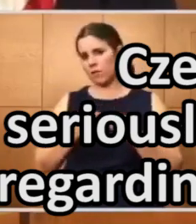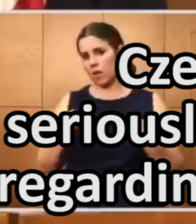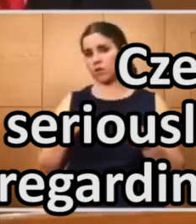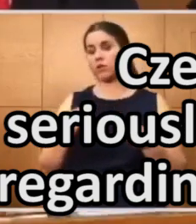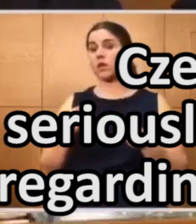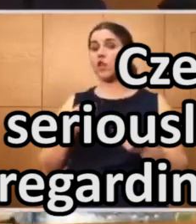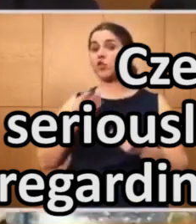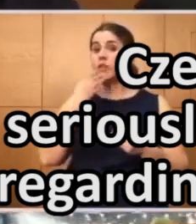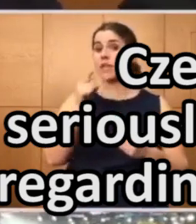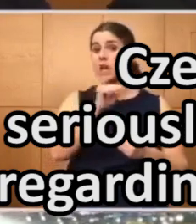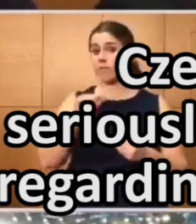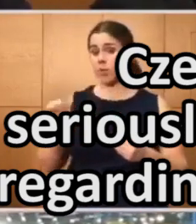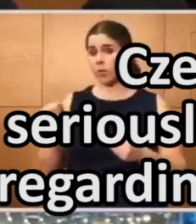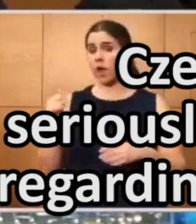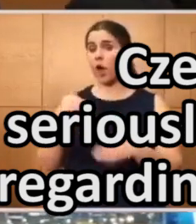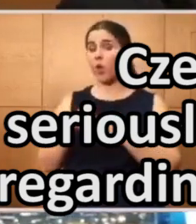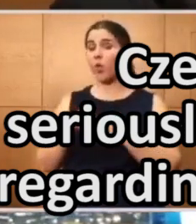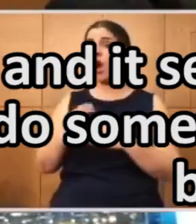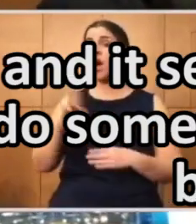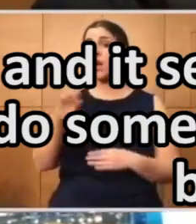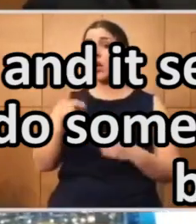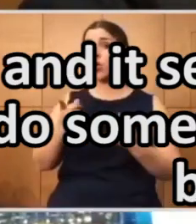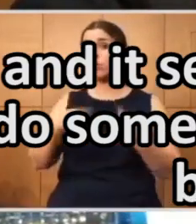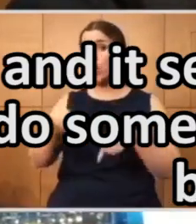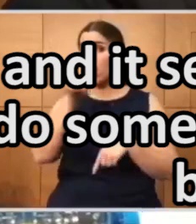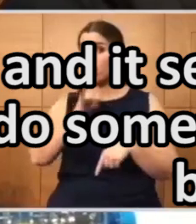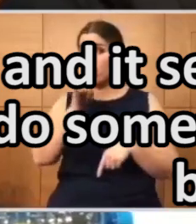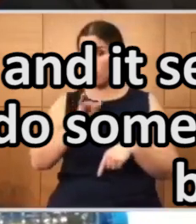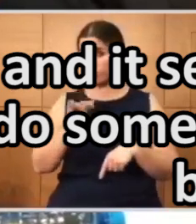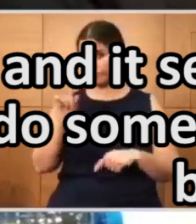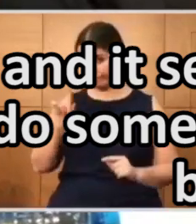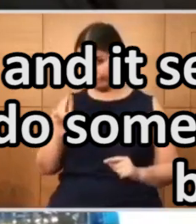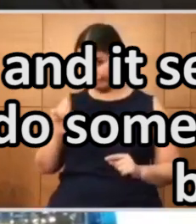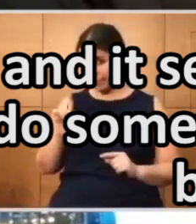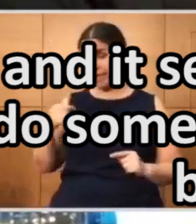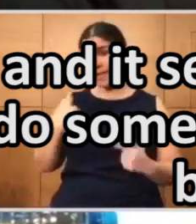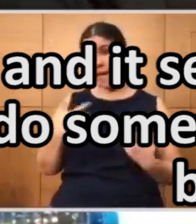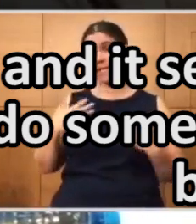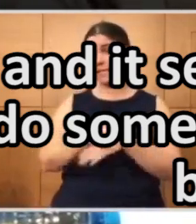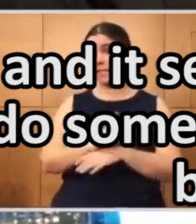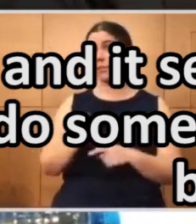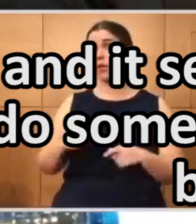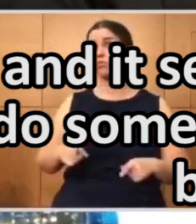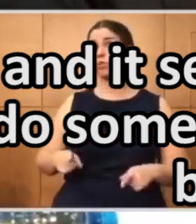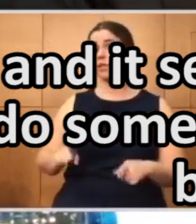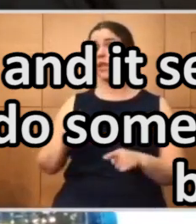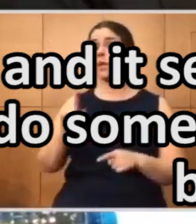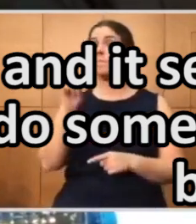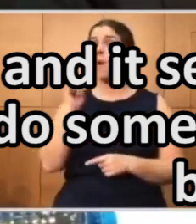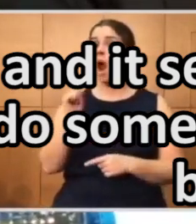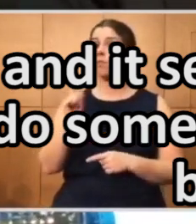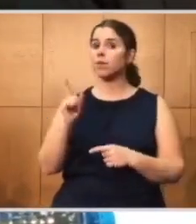v pití alkoholu na osobu a mně se zdá, že by prezident měl tady v tom něco udělat, například jít